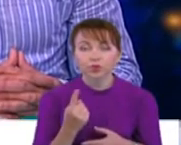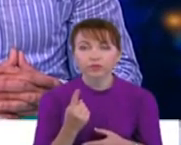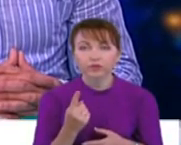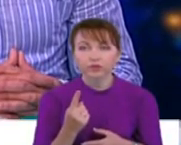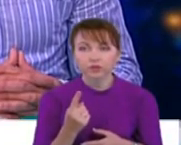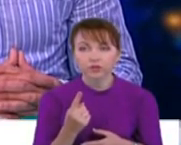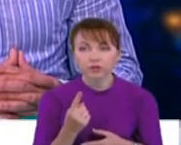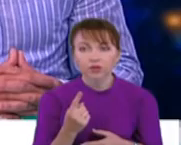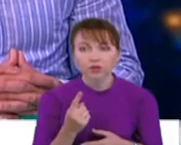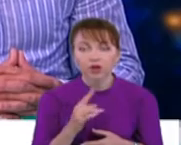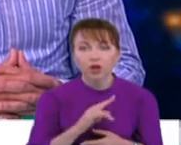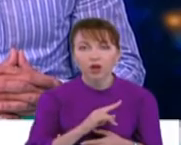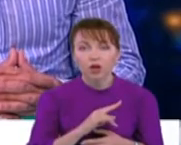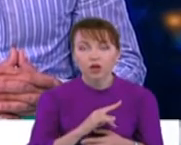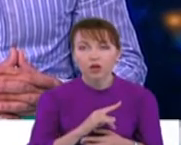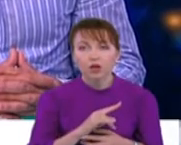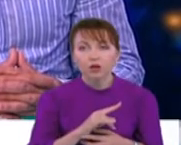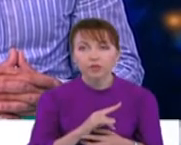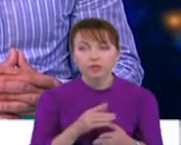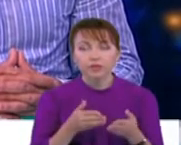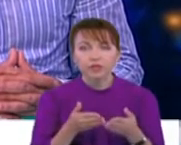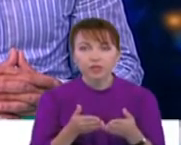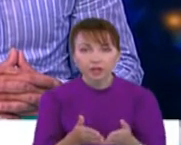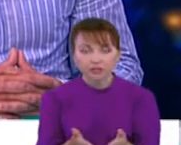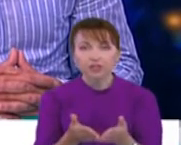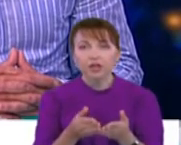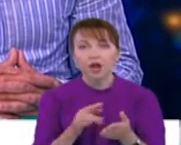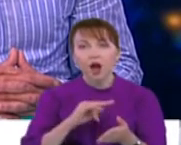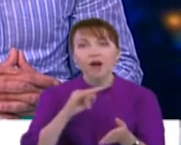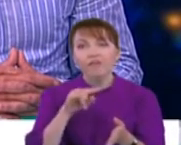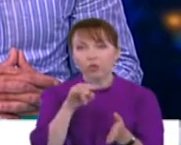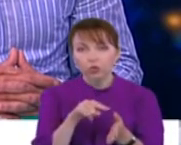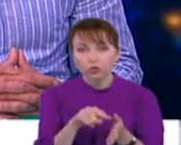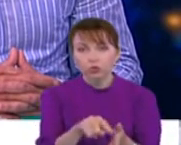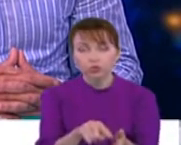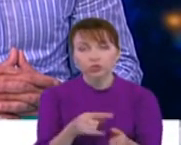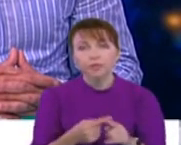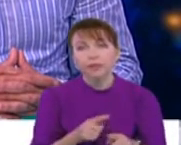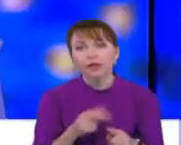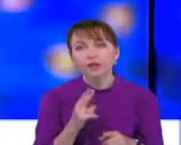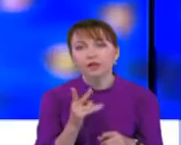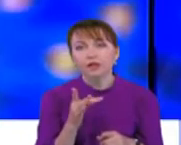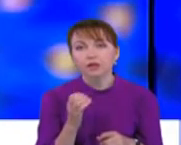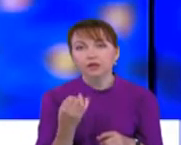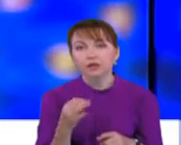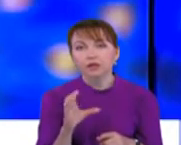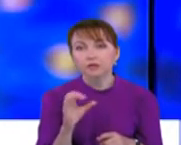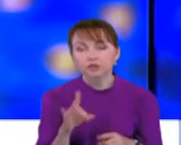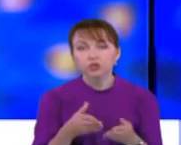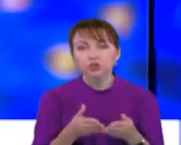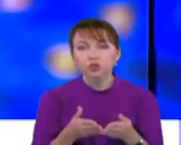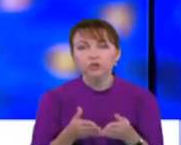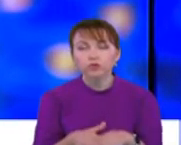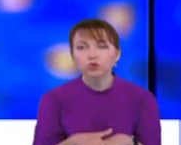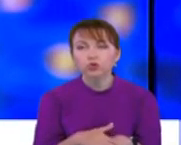авіанесущий крейсер «Кузя», так званий, дуже відомий в світі, який йшов дуже довго, і дими все таке